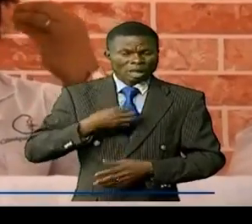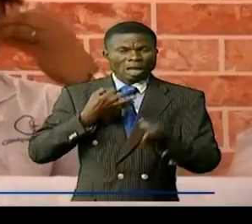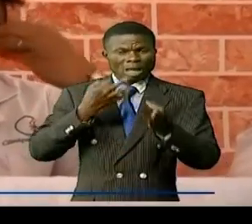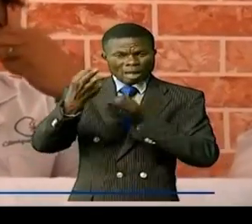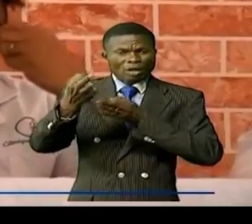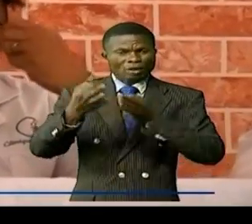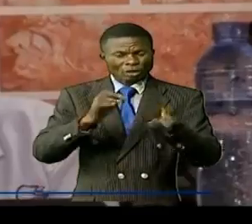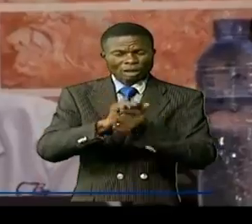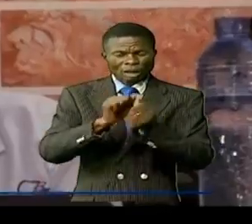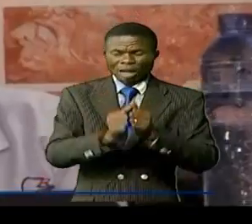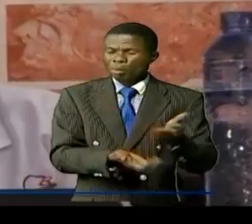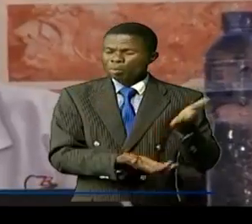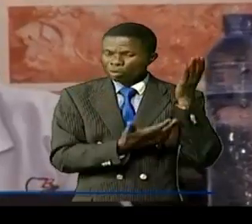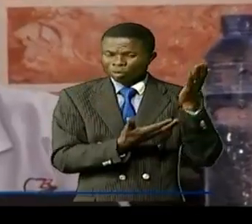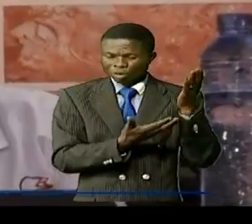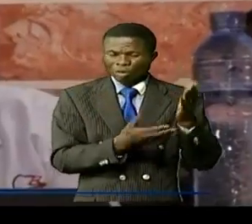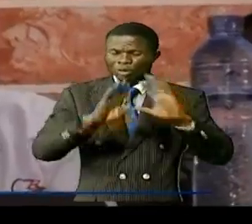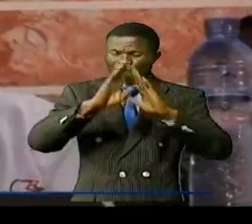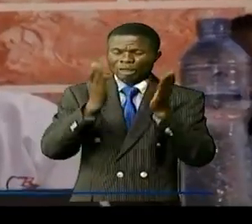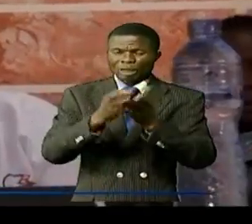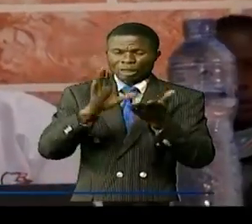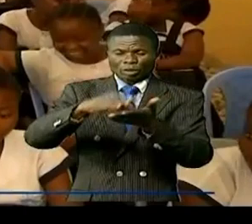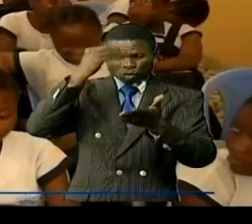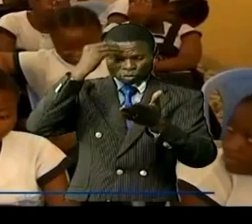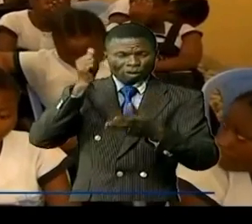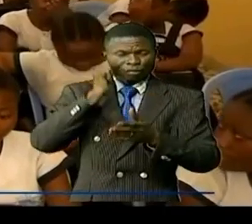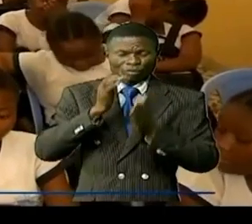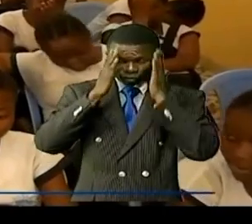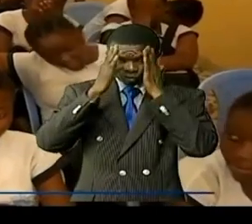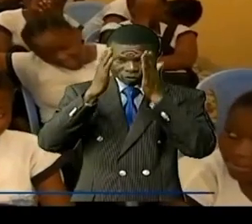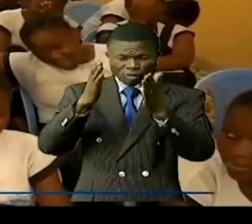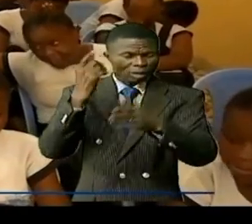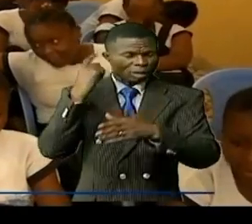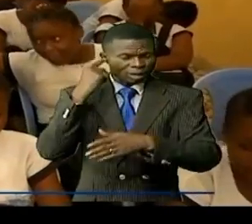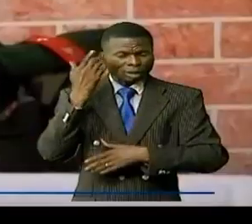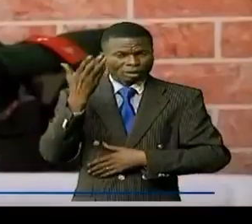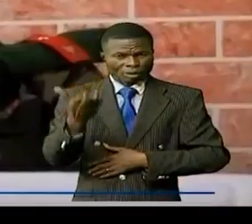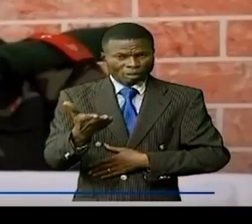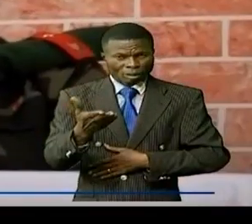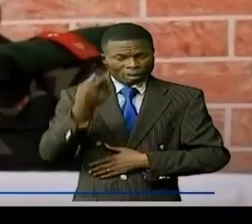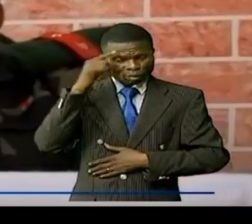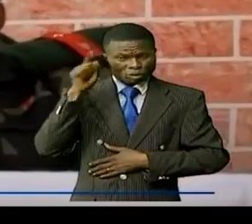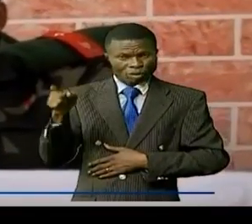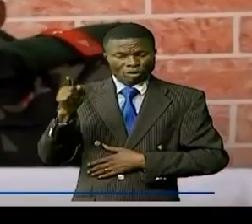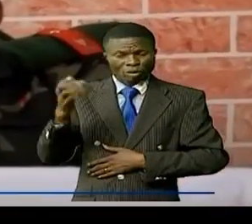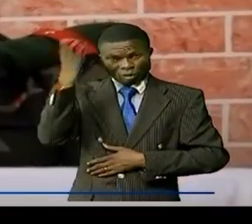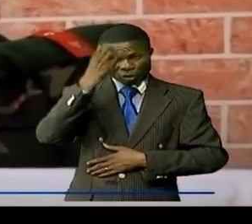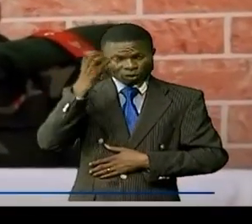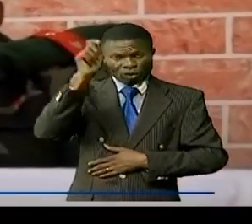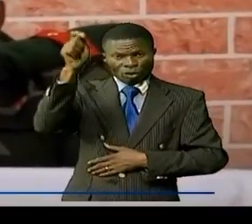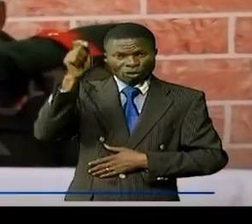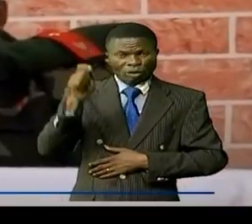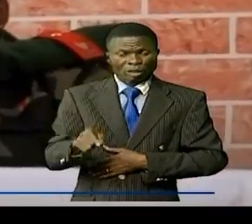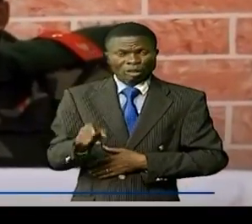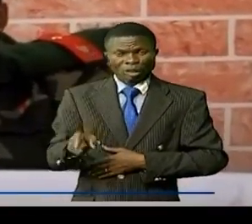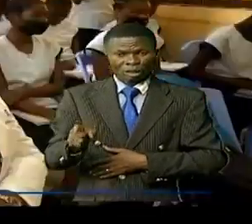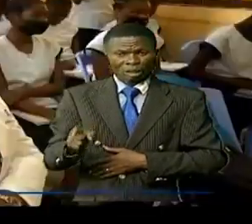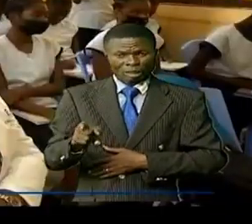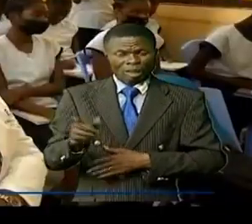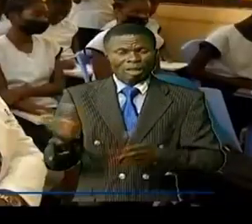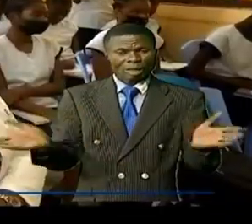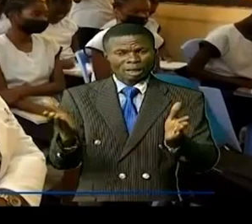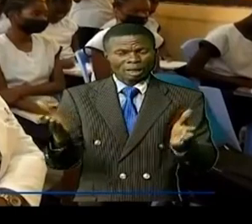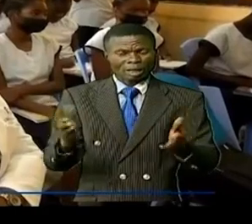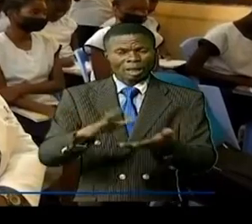différents sujets qui ont attiré l'attention des élèves filles de la 6e année de cette école. Pour sa part, le général Major Ngomo Monique a encouragé